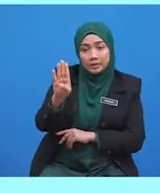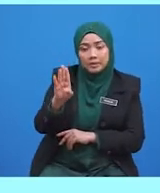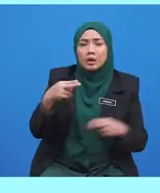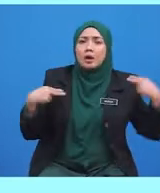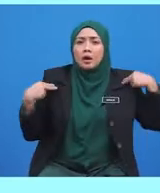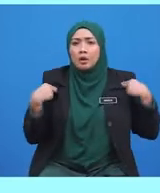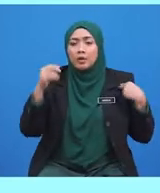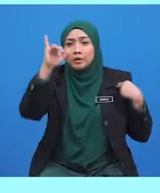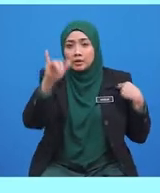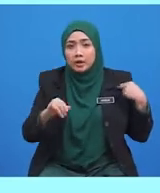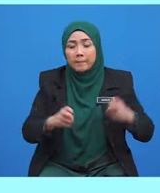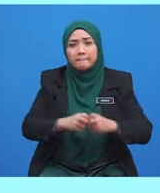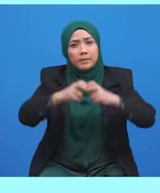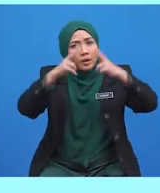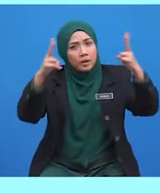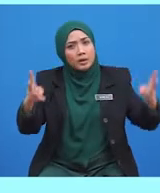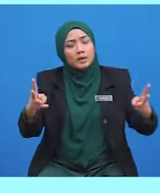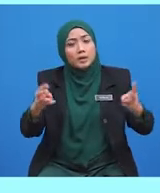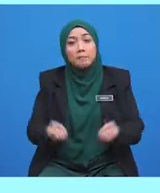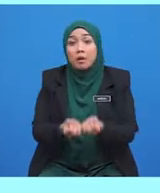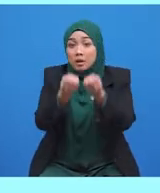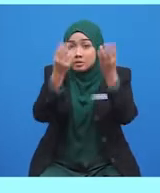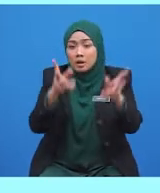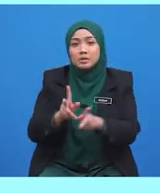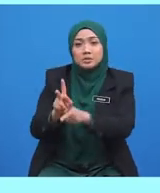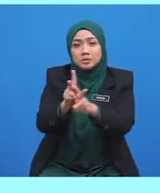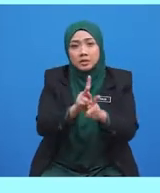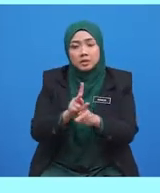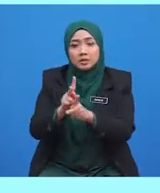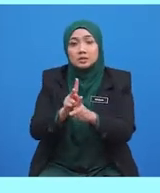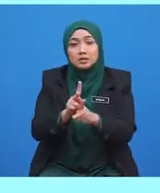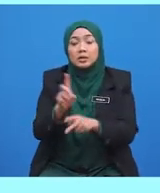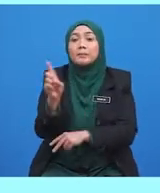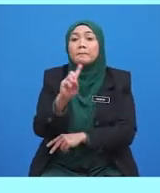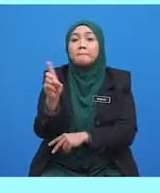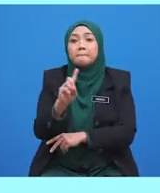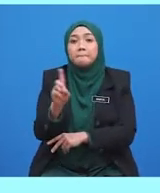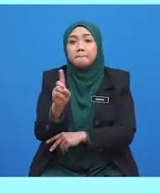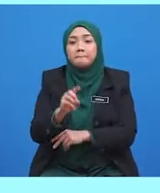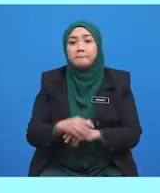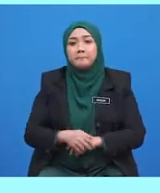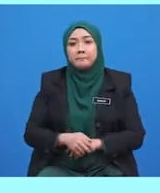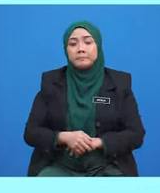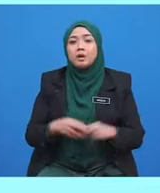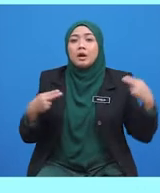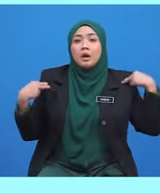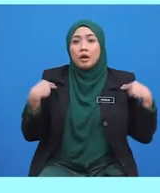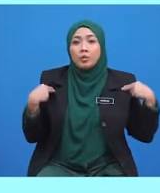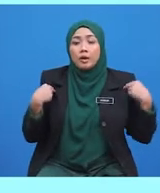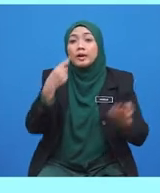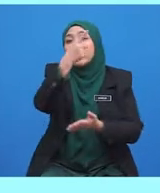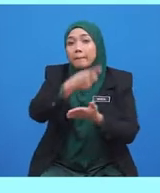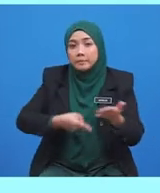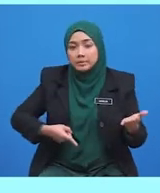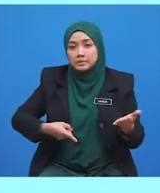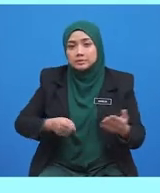paling banyak dipelihara ialah... Sekali lagi, perhatikan